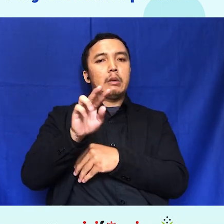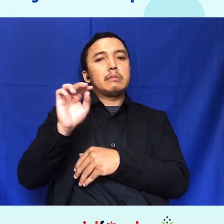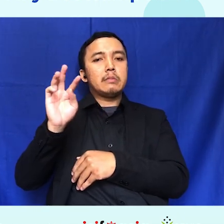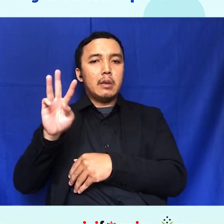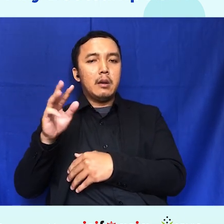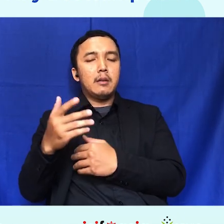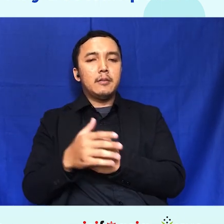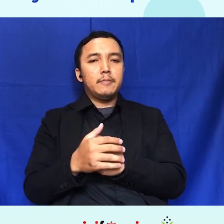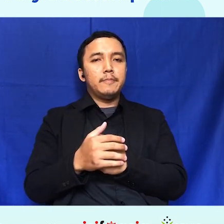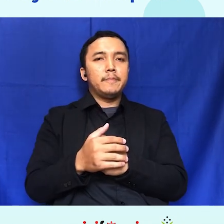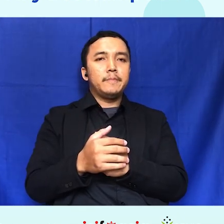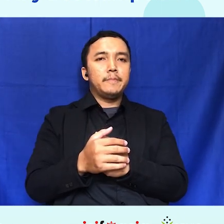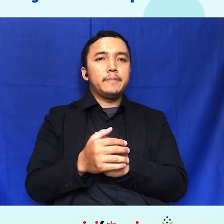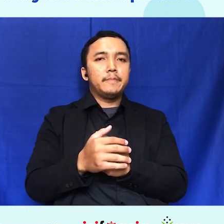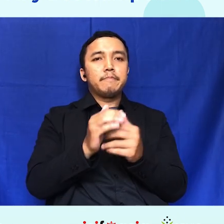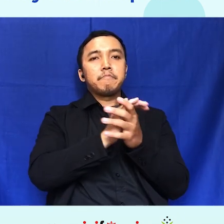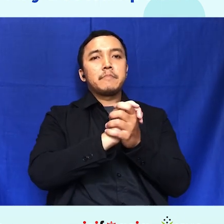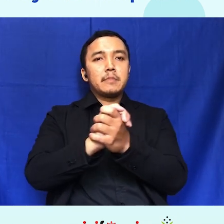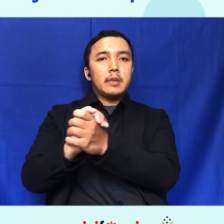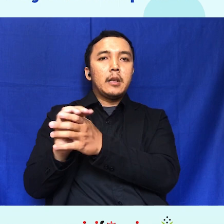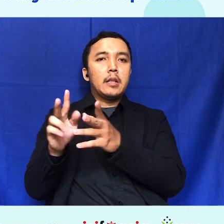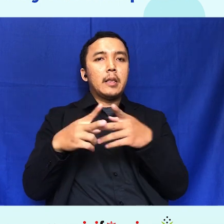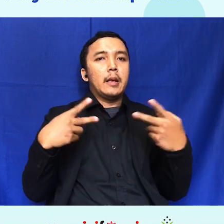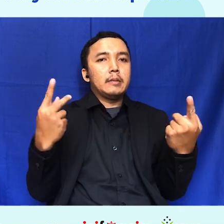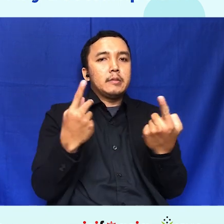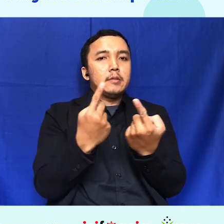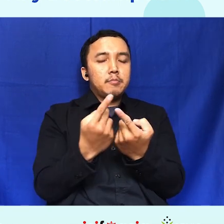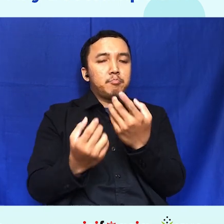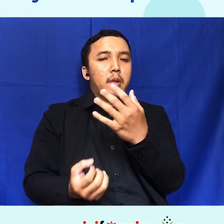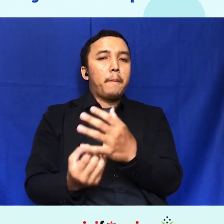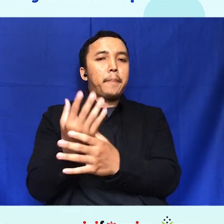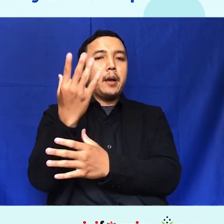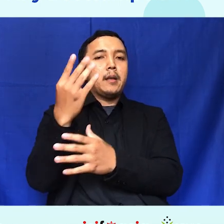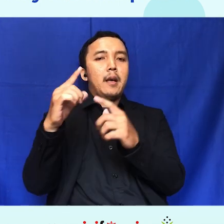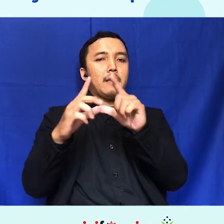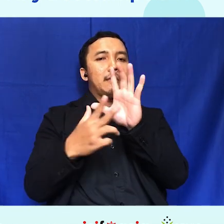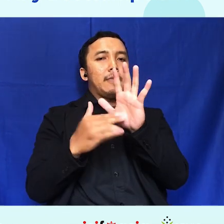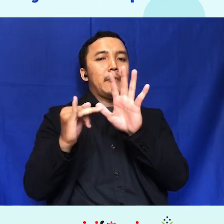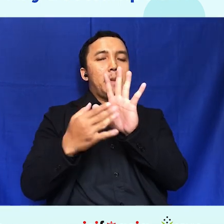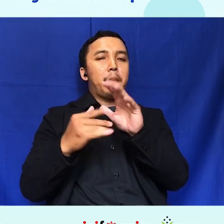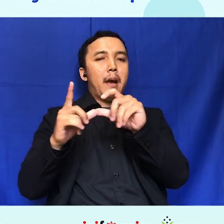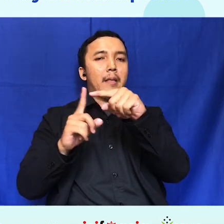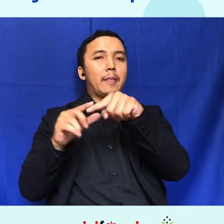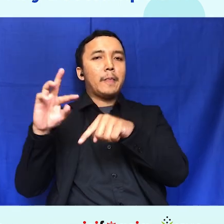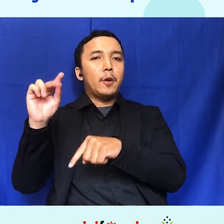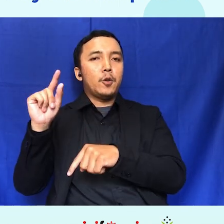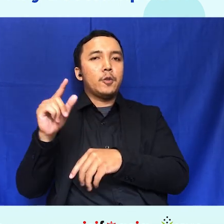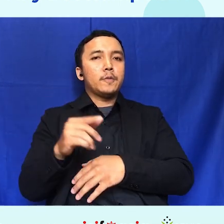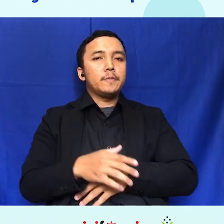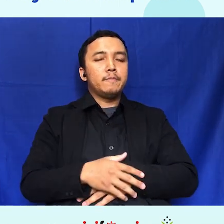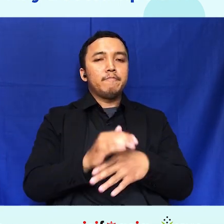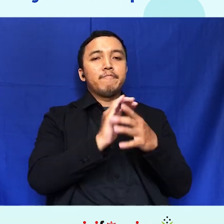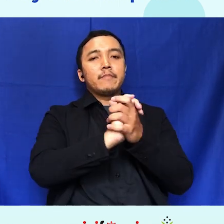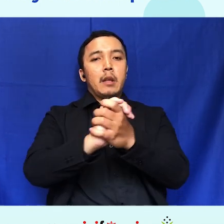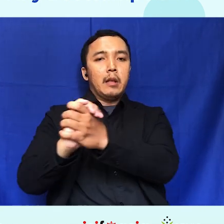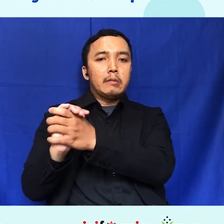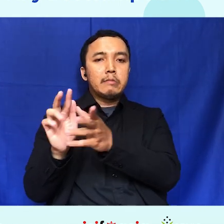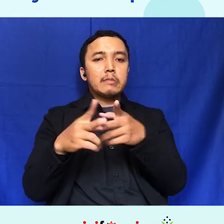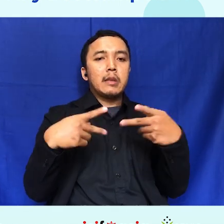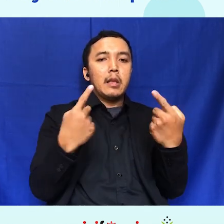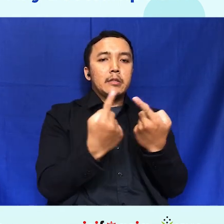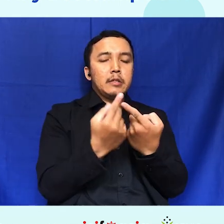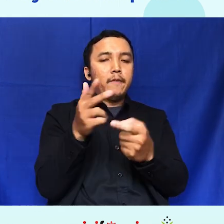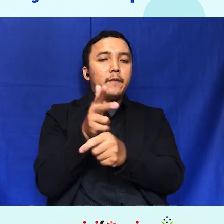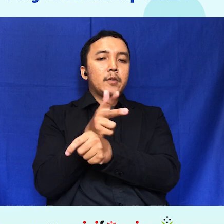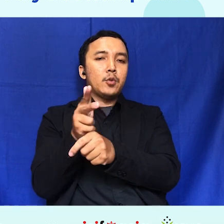set, expanded. Bab perkenalan kelas region list with 4 items perkembangan animasi _animator, PDF visitor link current page. Perkenalan kelas, video, durasi